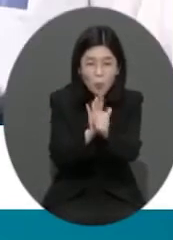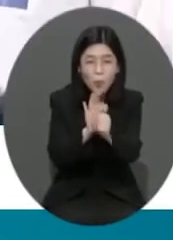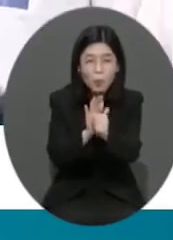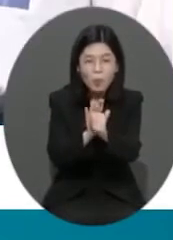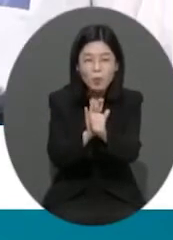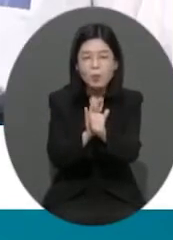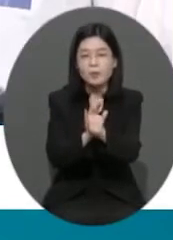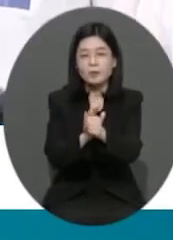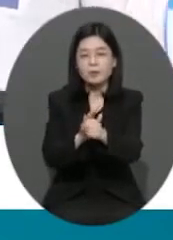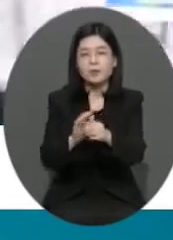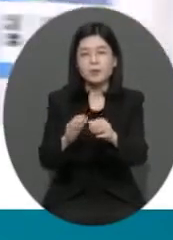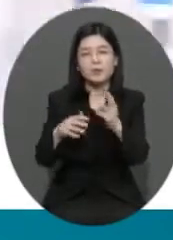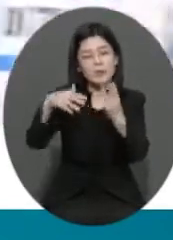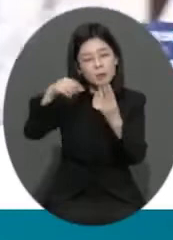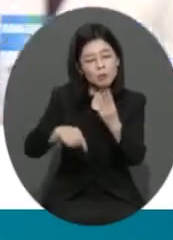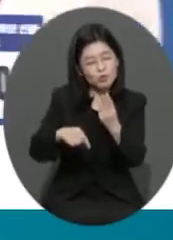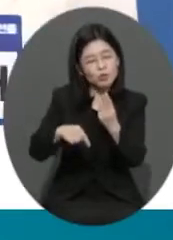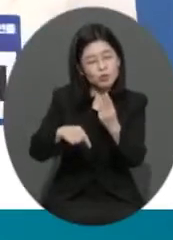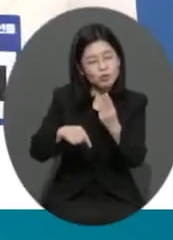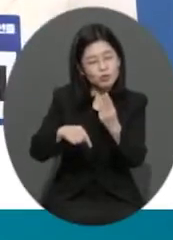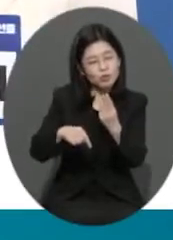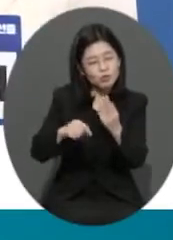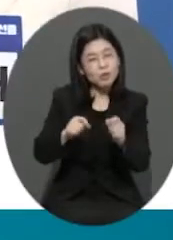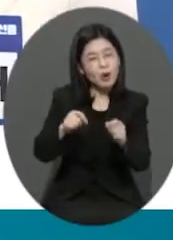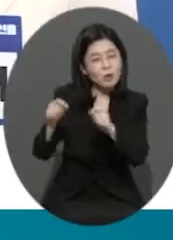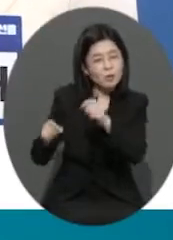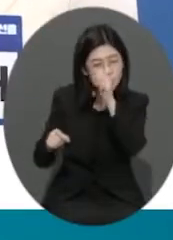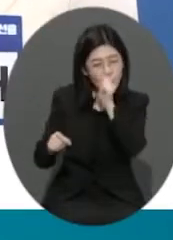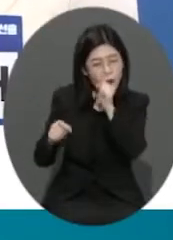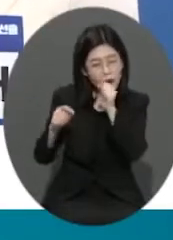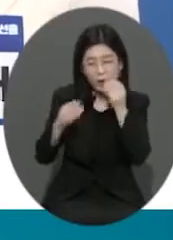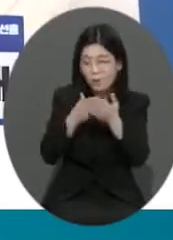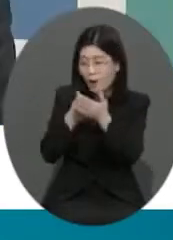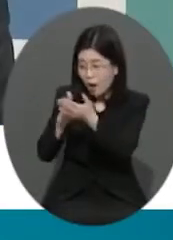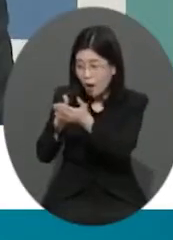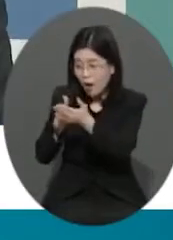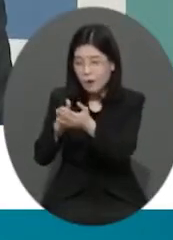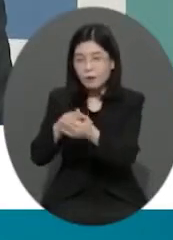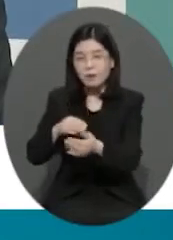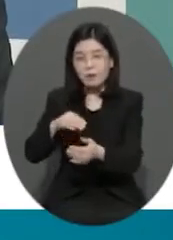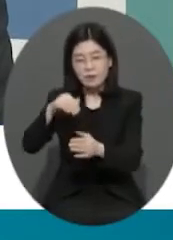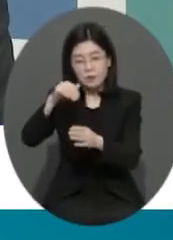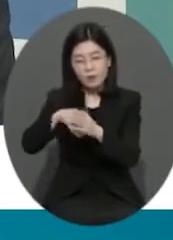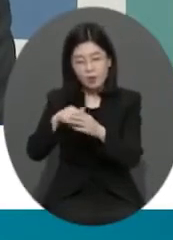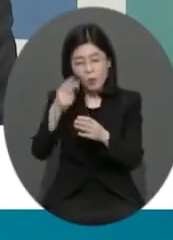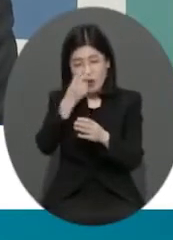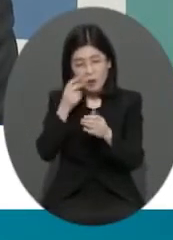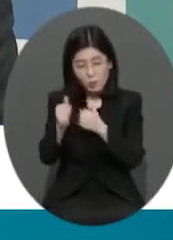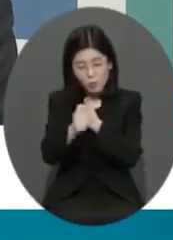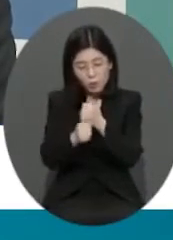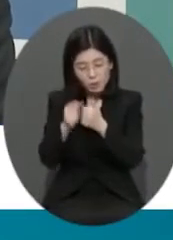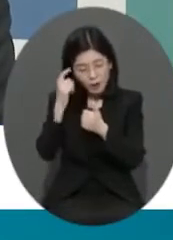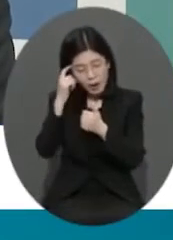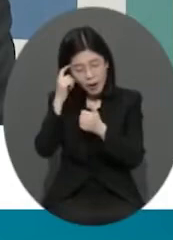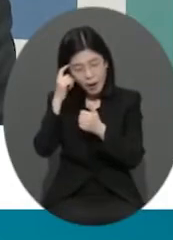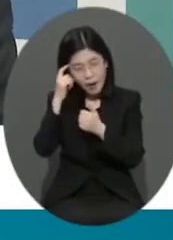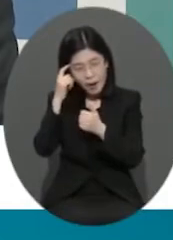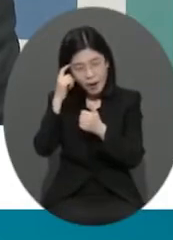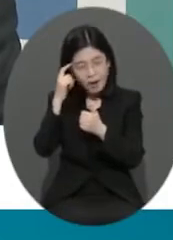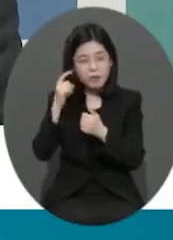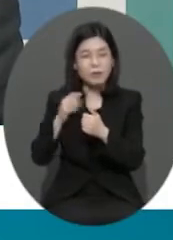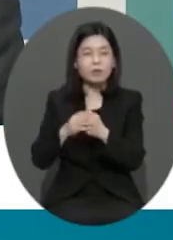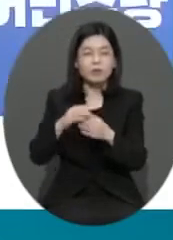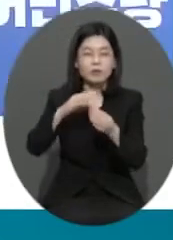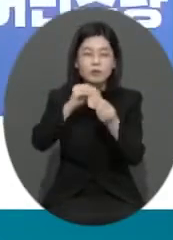보고 이후에 내부에서는 이제 추석이 라던지 아니면 국감 시기를 감안해서 사주나 5주가 낫지 않겠냐 라고 해서